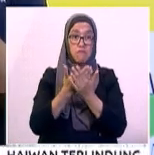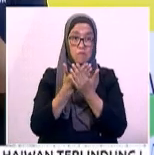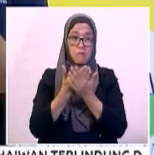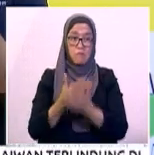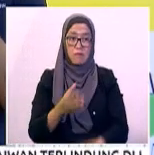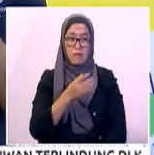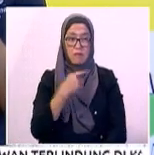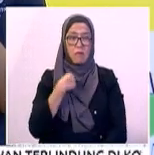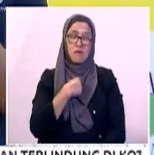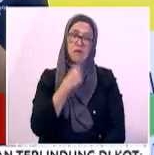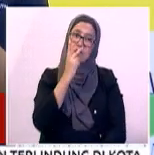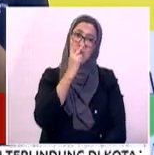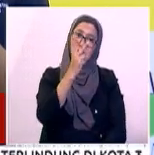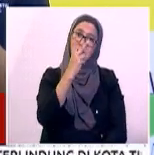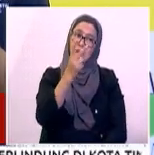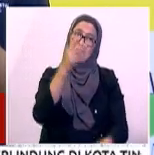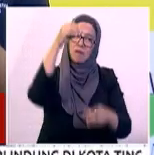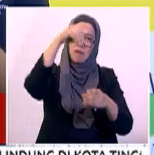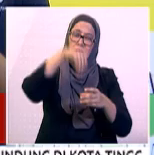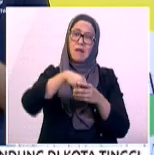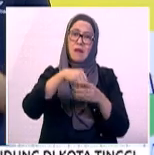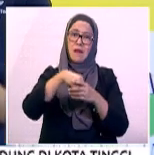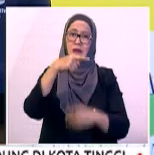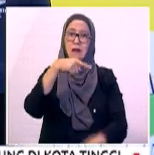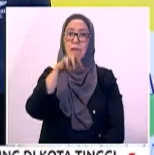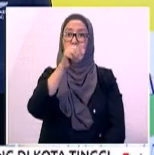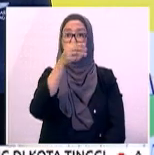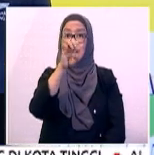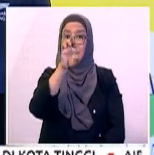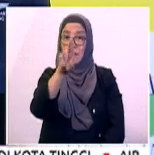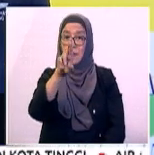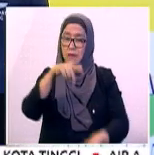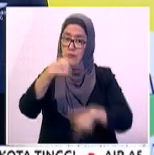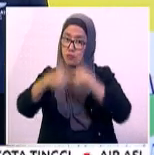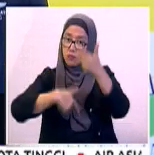dalam Premier League. Macam saya cakap tadi, kita akan sentiasa